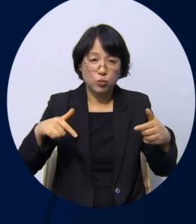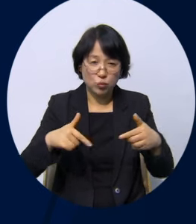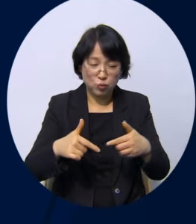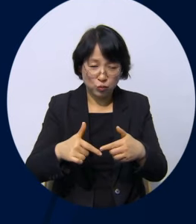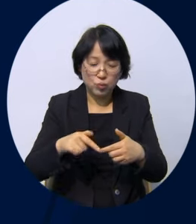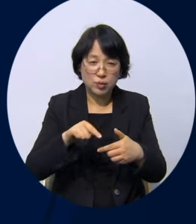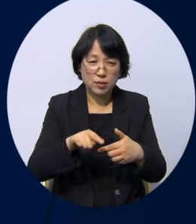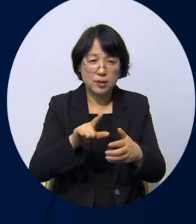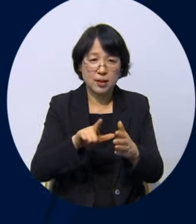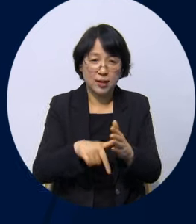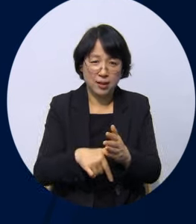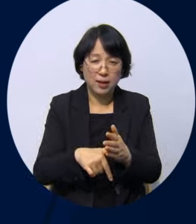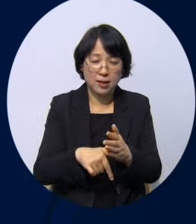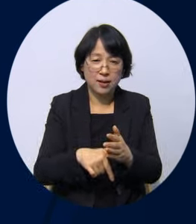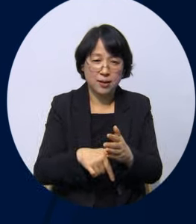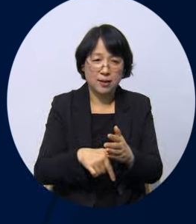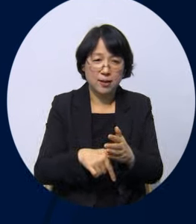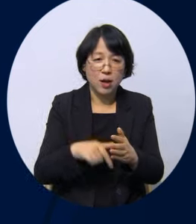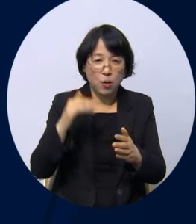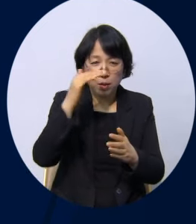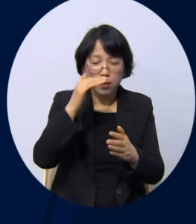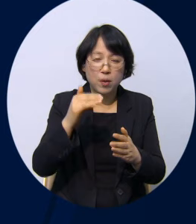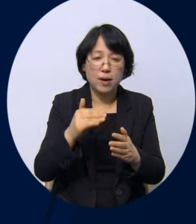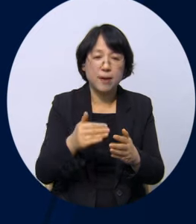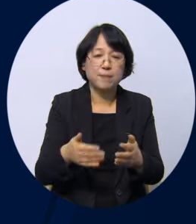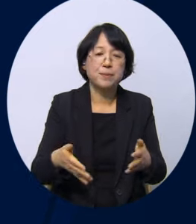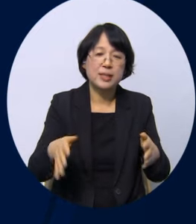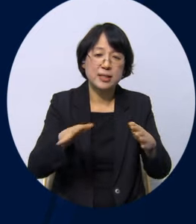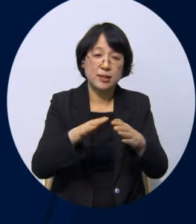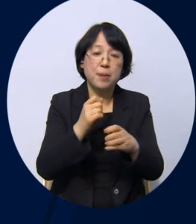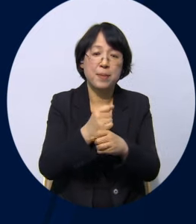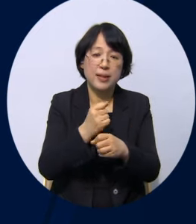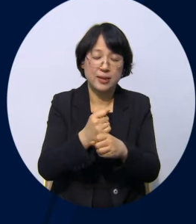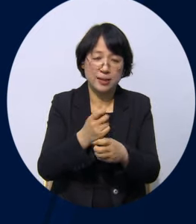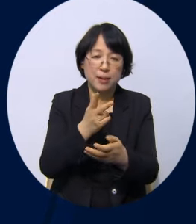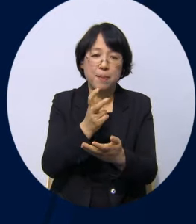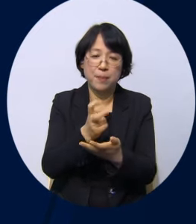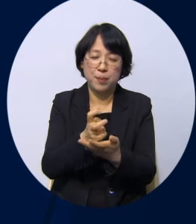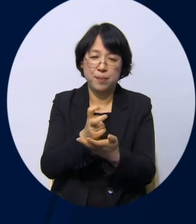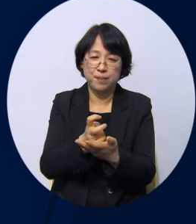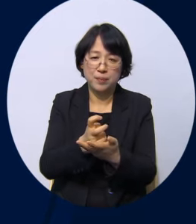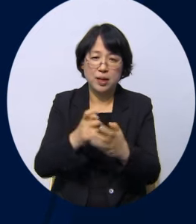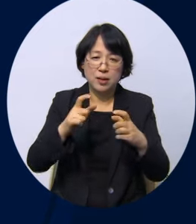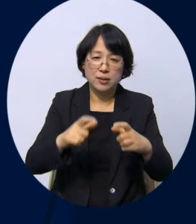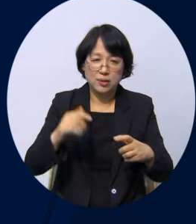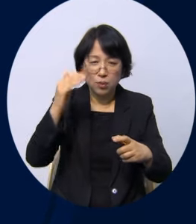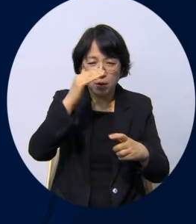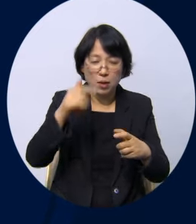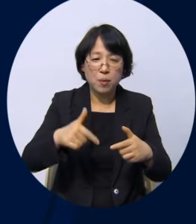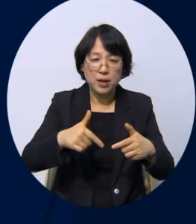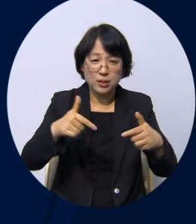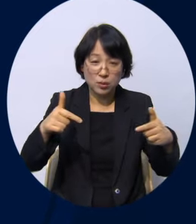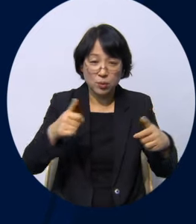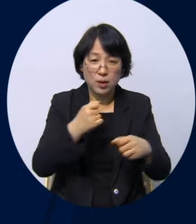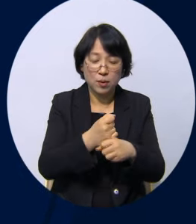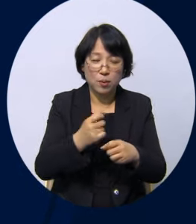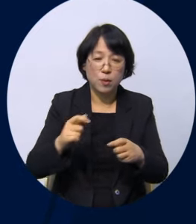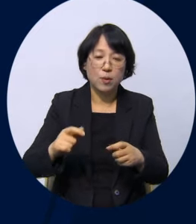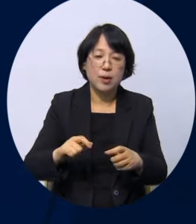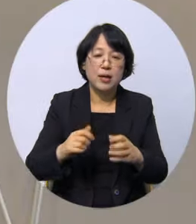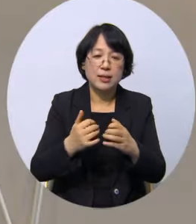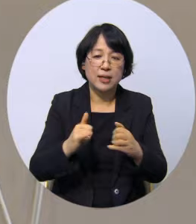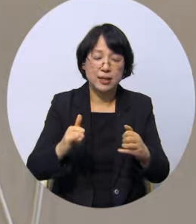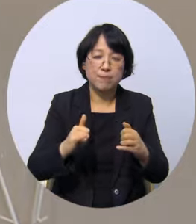시설을 조성할 수 있도록 하는 정책을 말합니다 정부는이를 통해 지역 관광 활성화를 꾀하고 생활 인구를 늘리겠다는